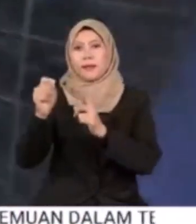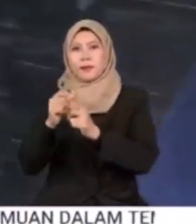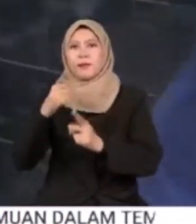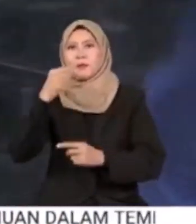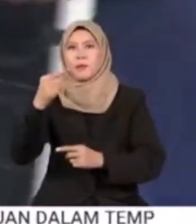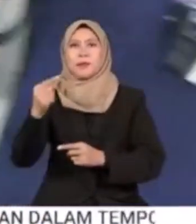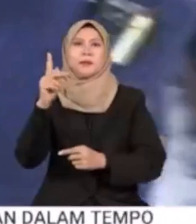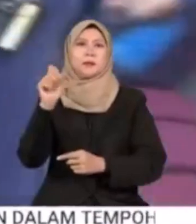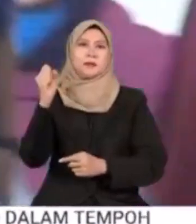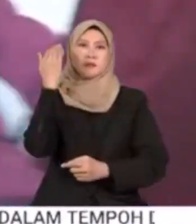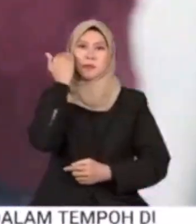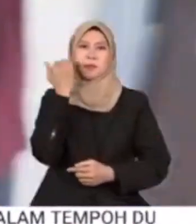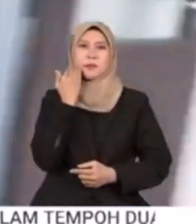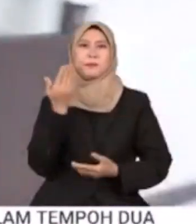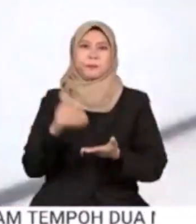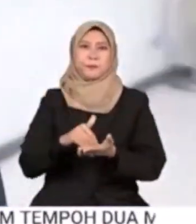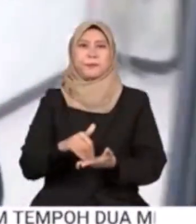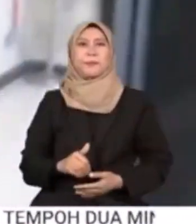kes